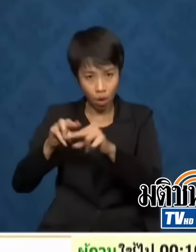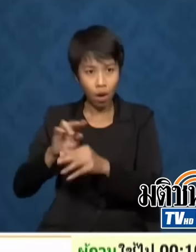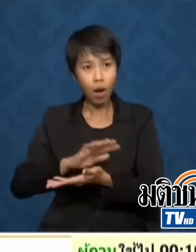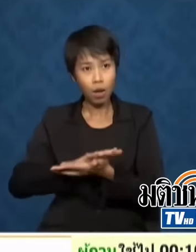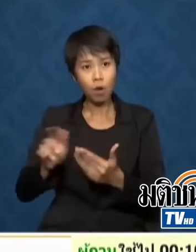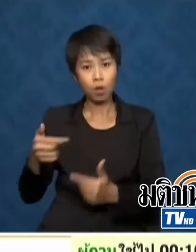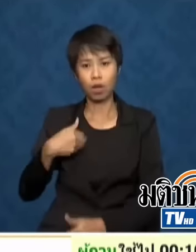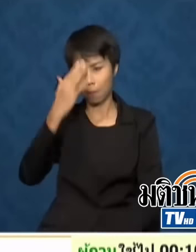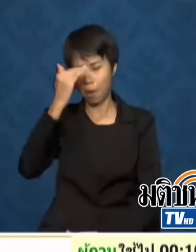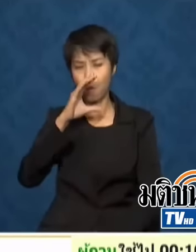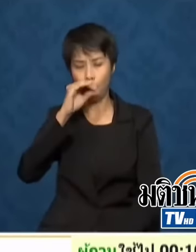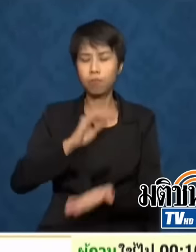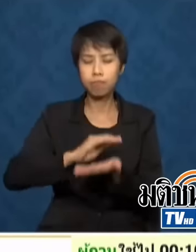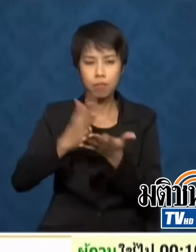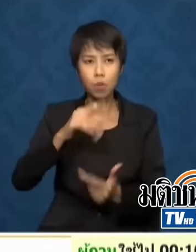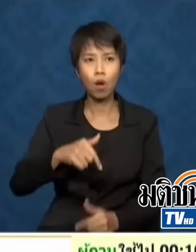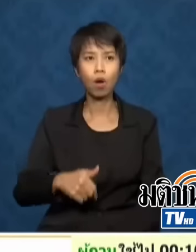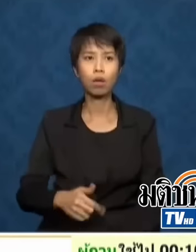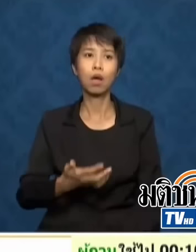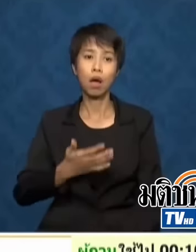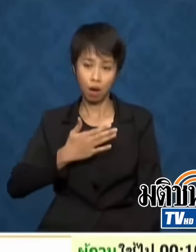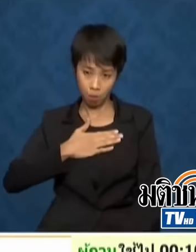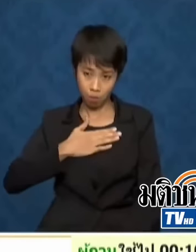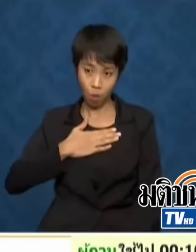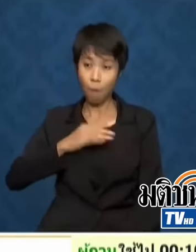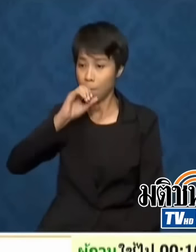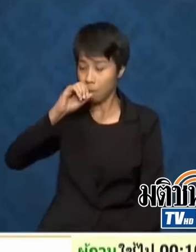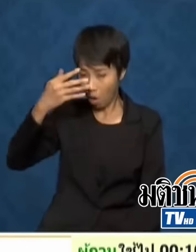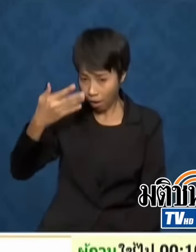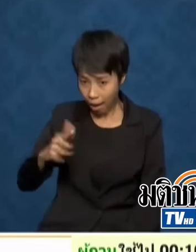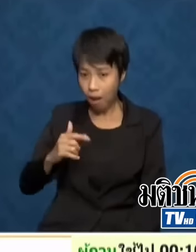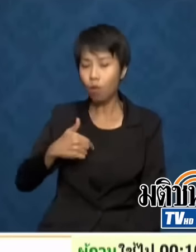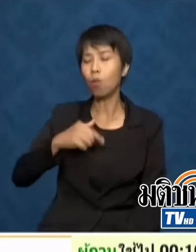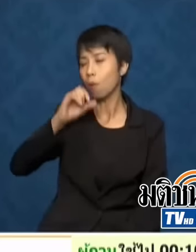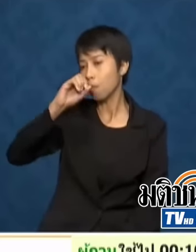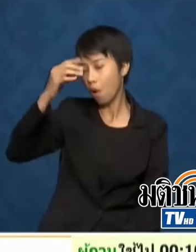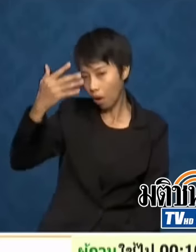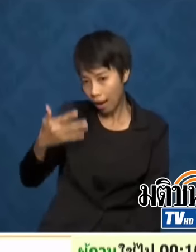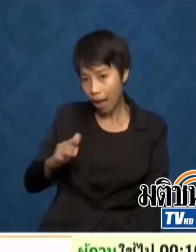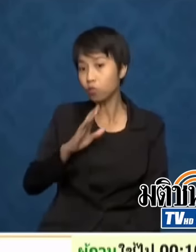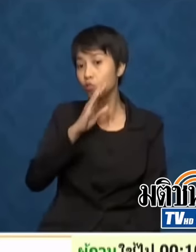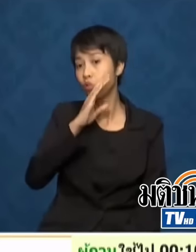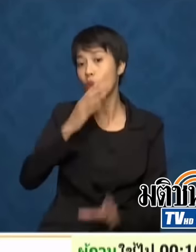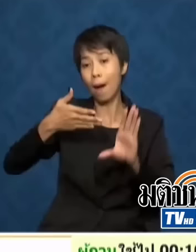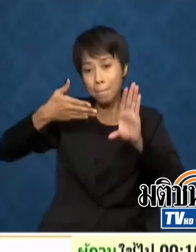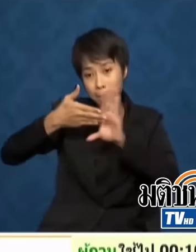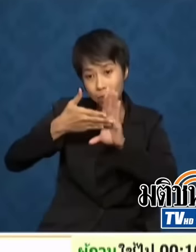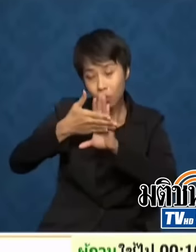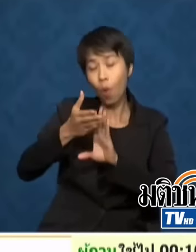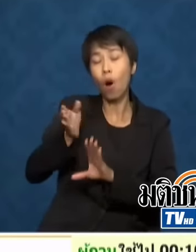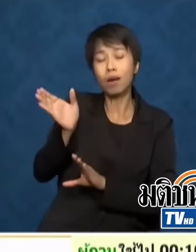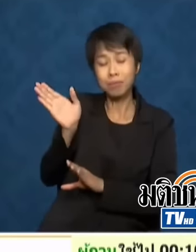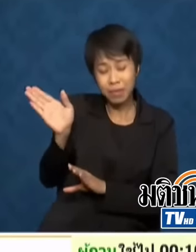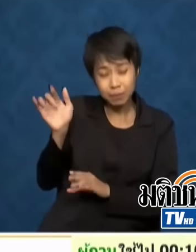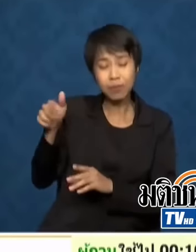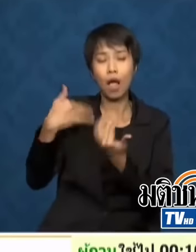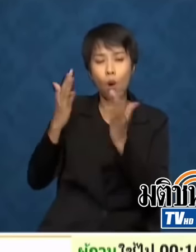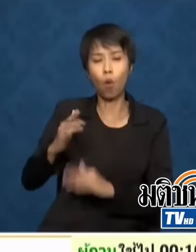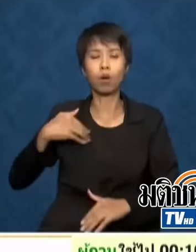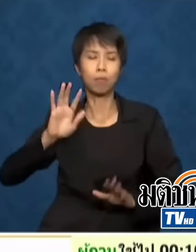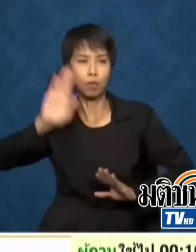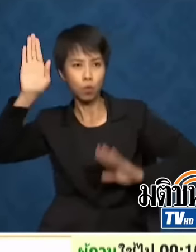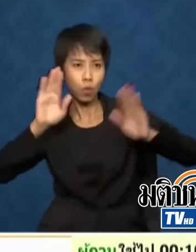กับผมได้ไงก็ผมได้วินิจฉัยแล้วว่าถ้าเอาขึ้นมาก็ประท้วงอีกท่านถามได้เลยครับ